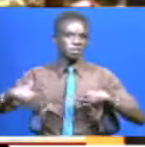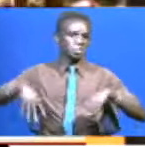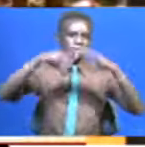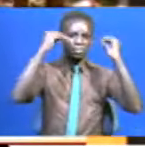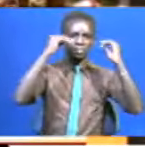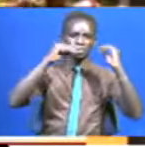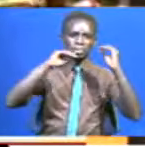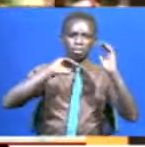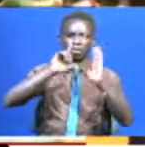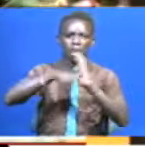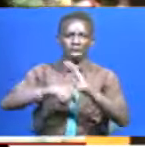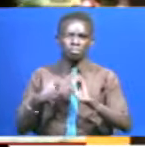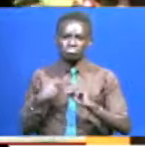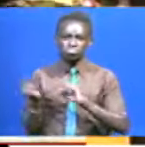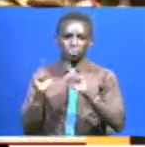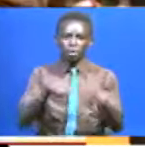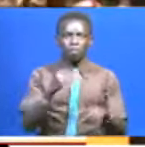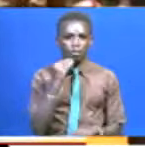Kurudi nafika nyumbani hivi